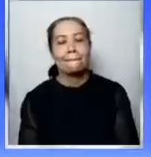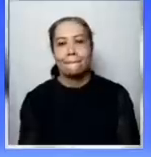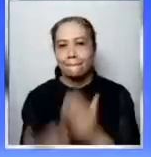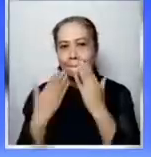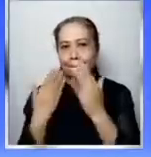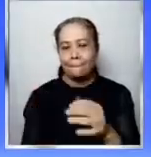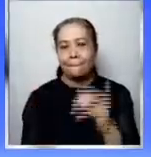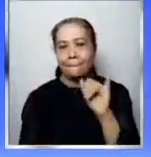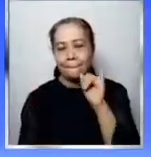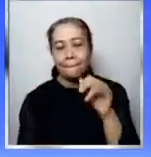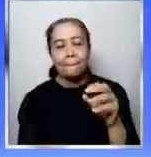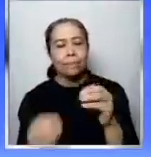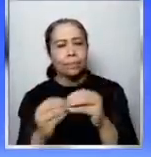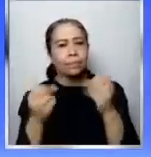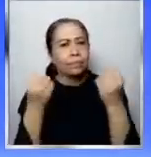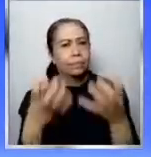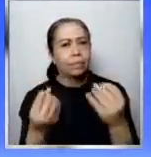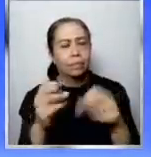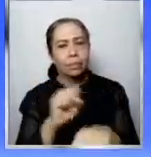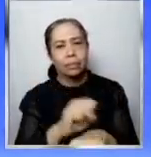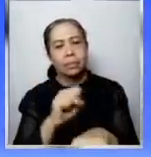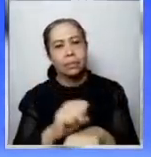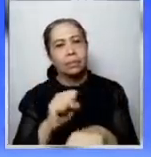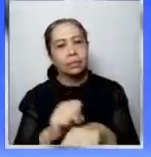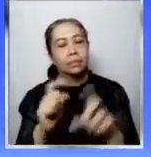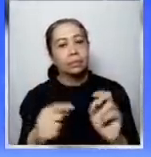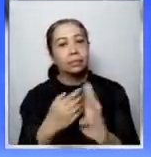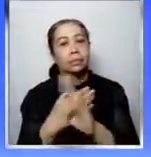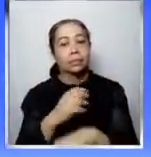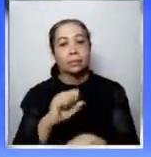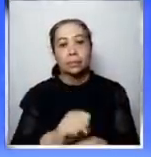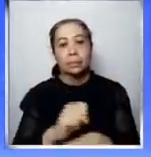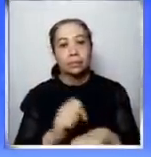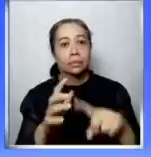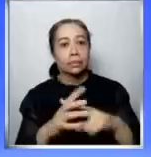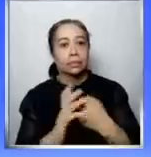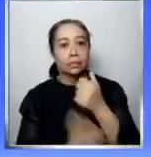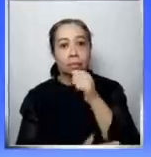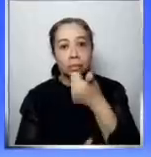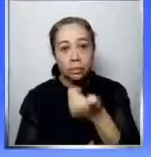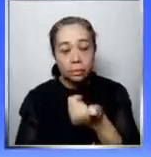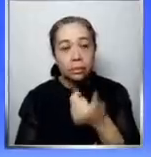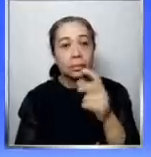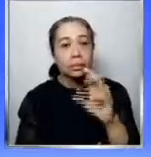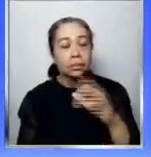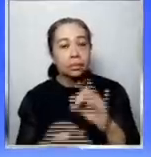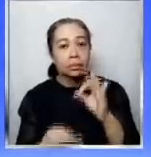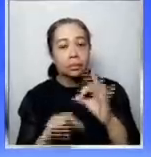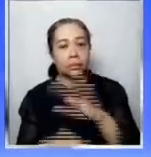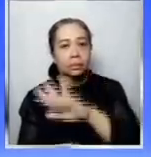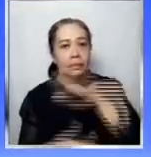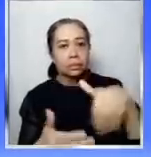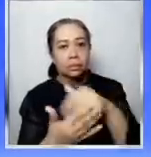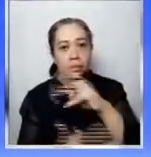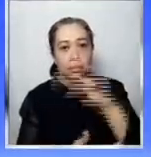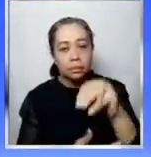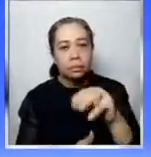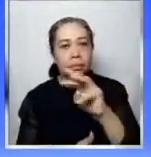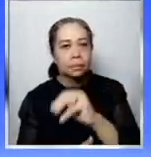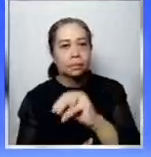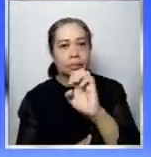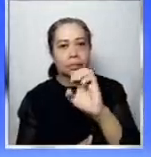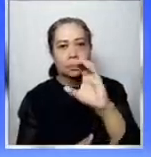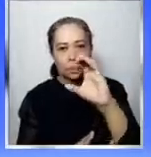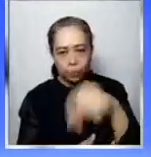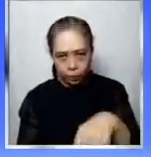Mas maraming mga trabahador na ang makapagtatrabaho simula bukas kapag isinailalim na ang kamay nilaan sa Modified Enhanced Community